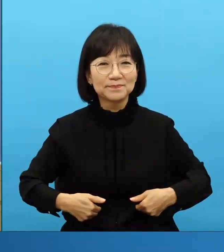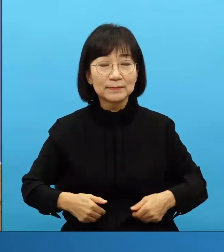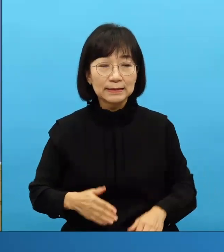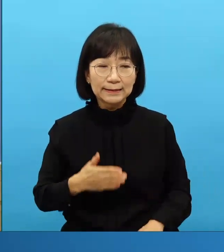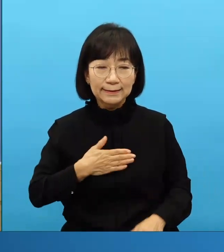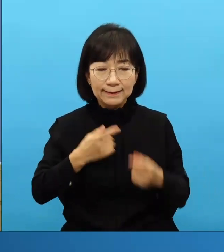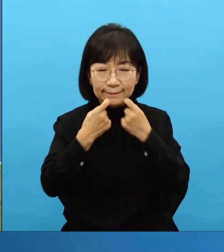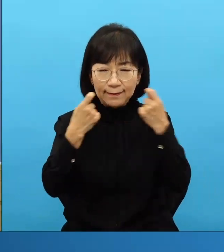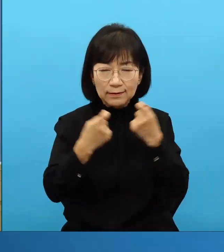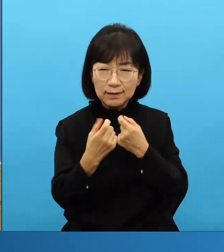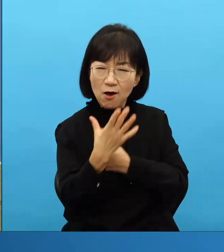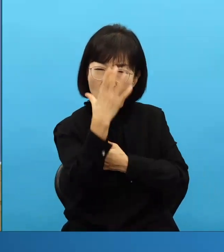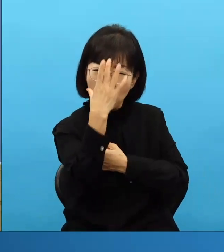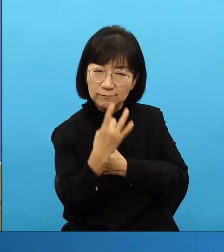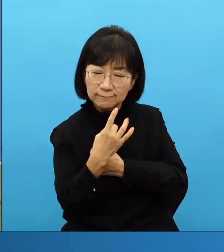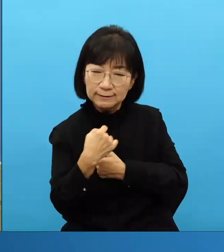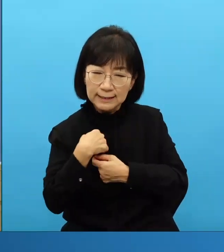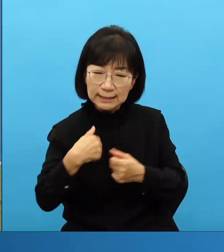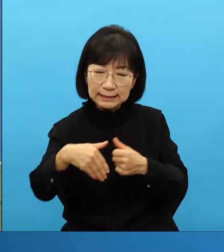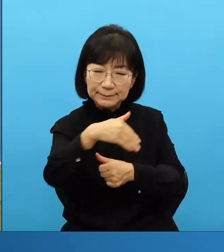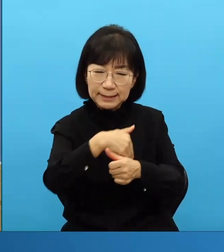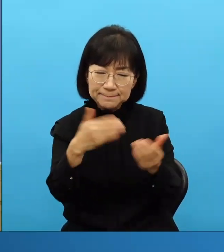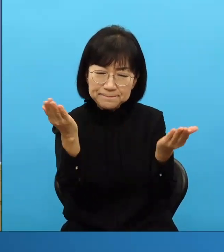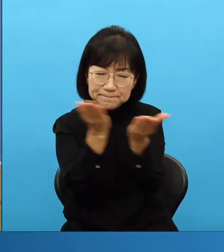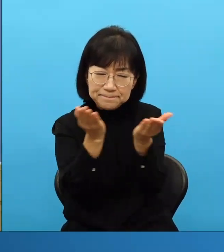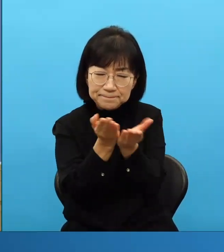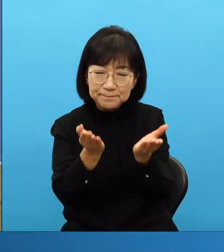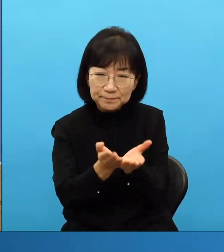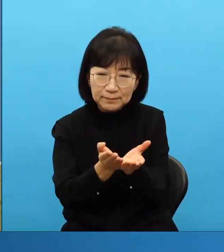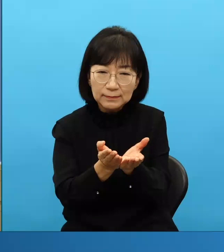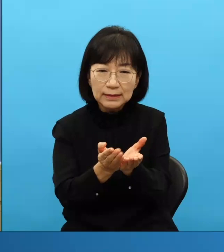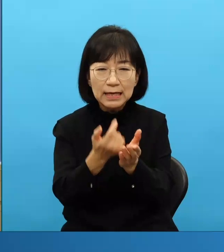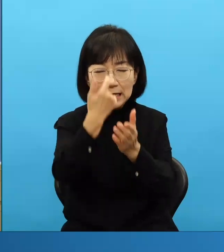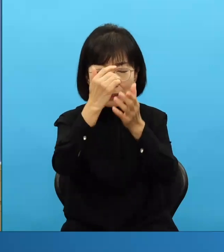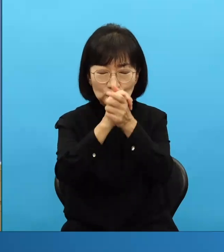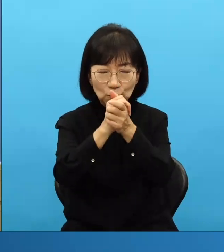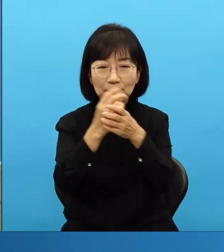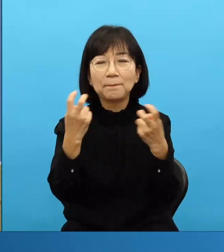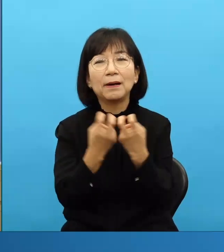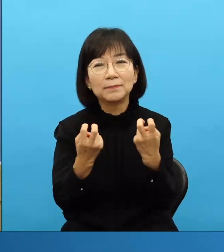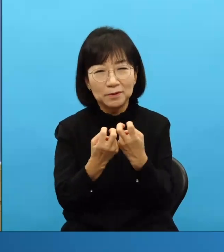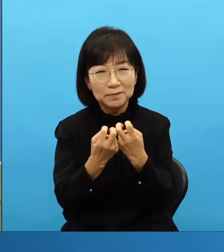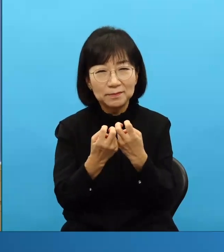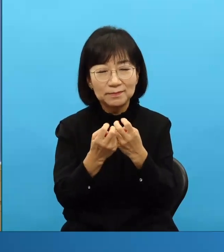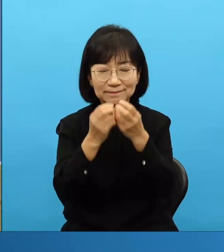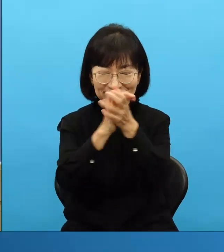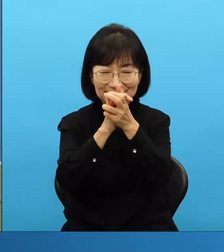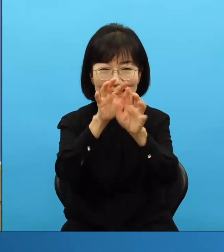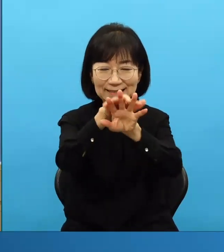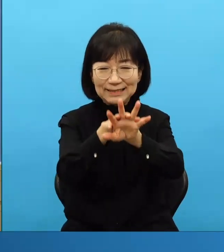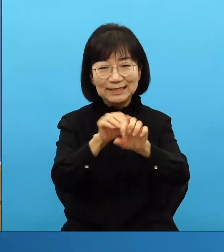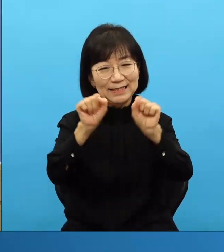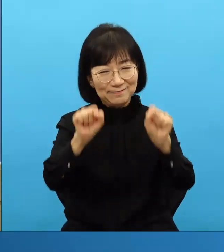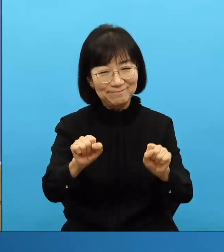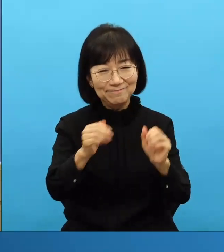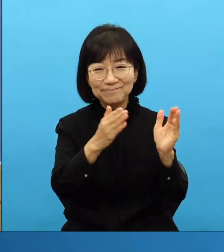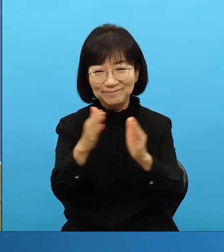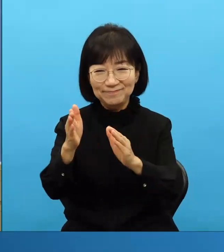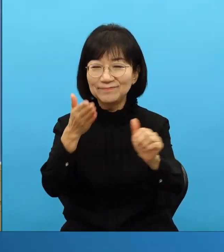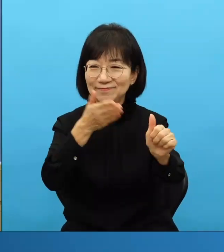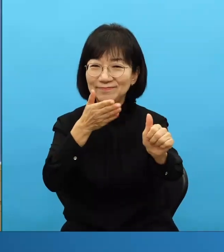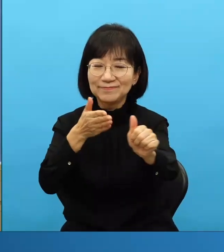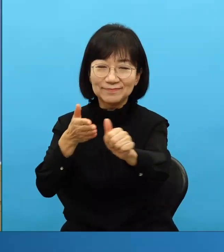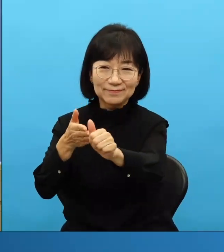나만의 내 상황의 형편에 맞는 여러분 기도 시스템을 갖출 수 있길 바랍니다. I have to establish this prayer